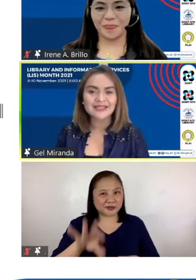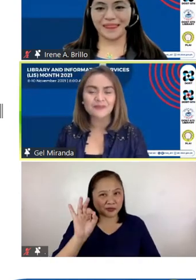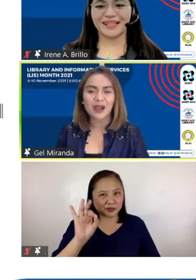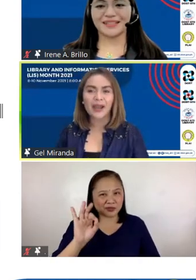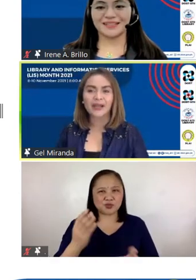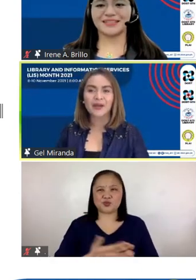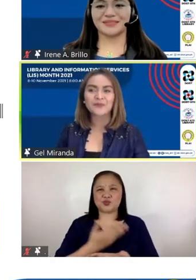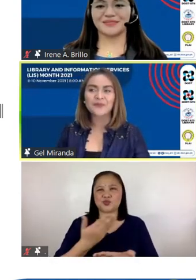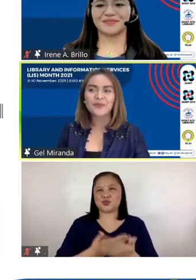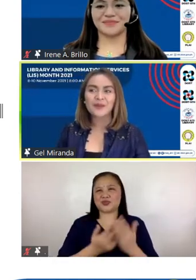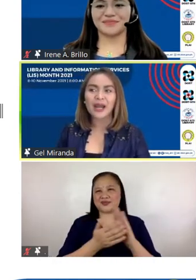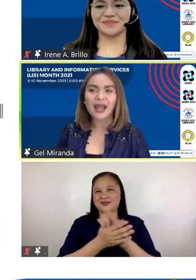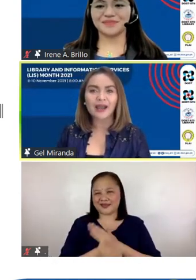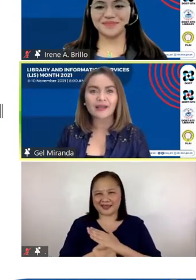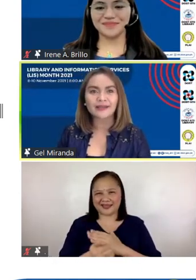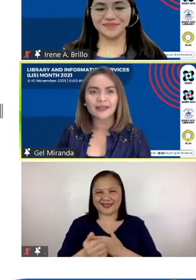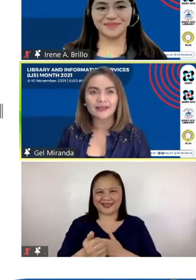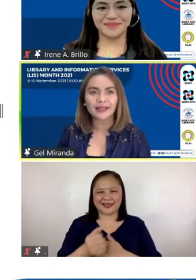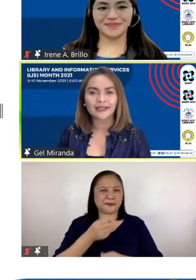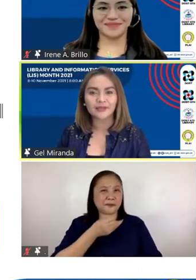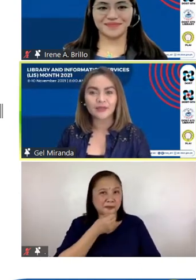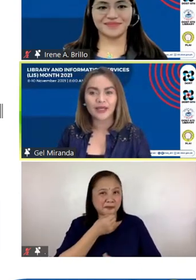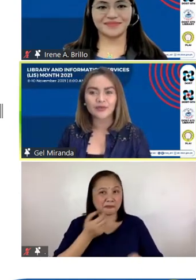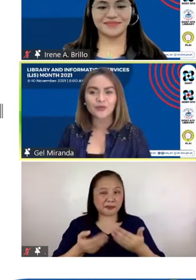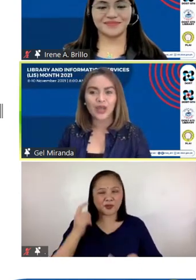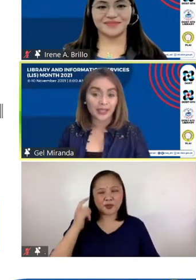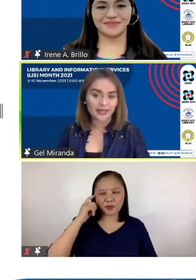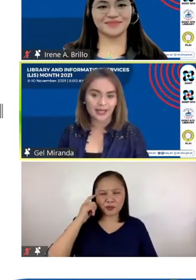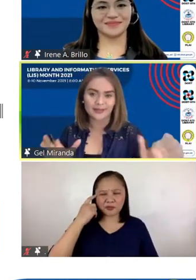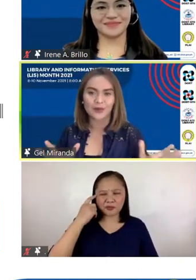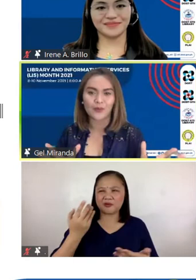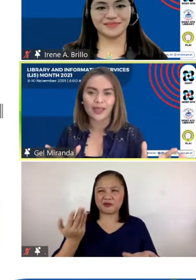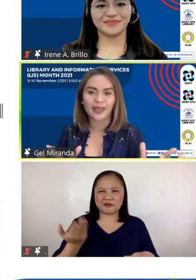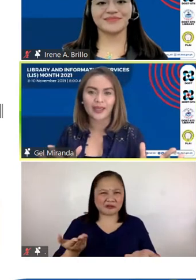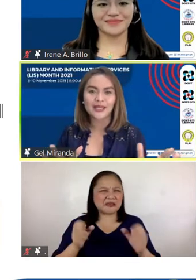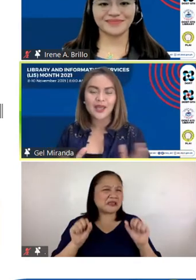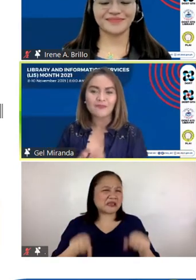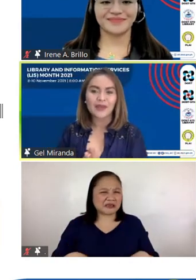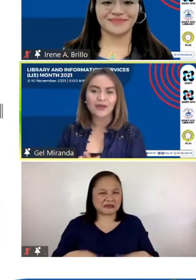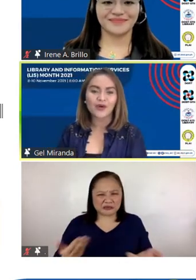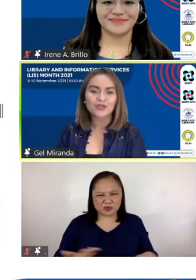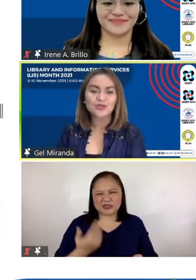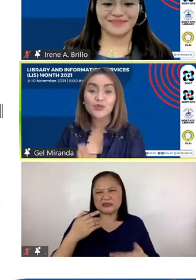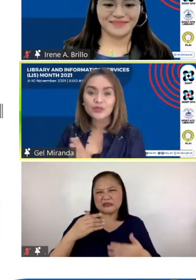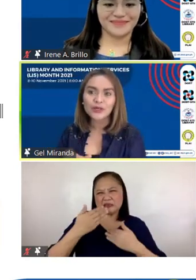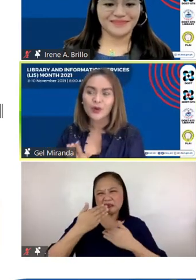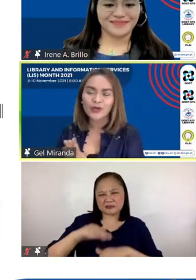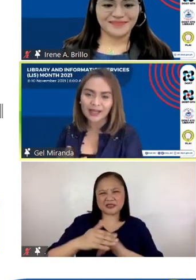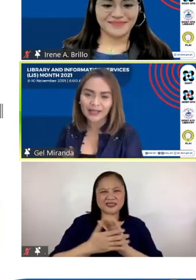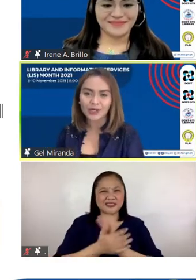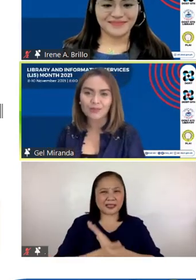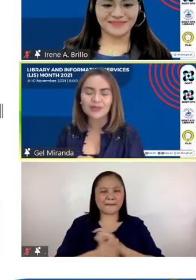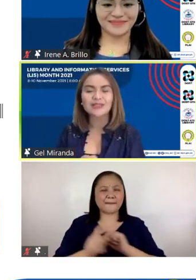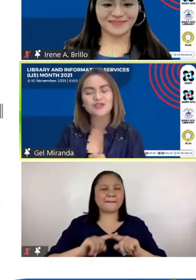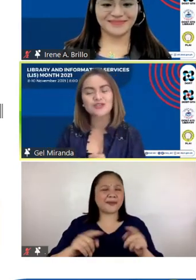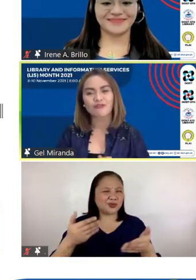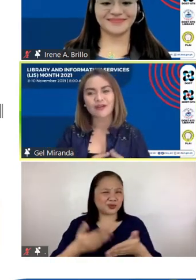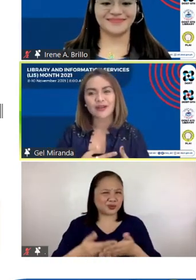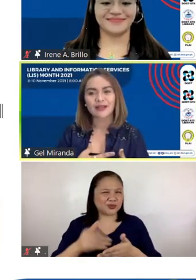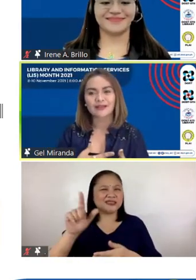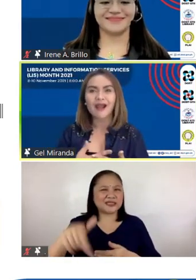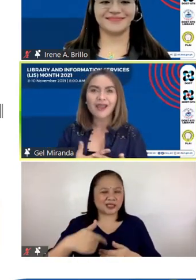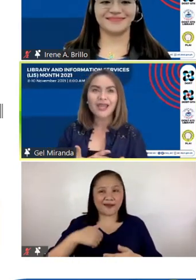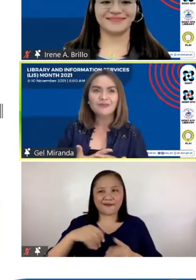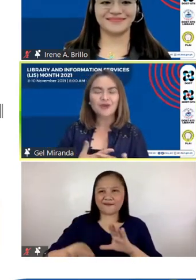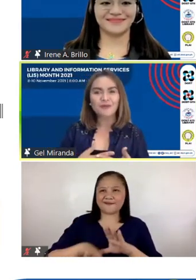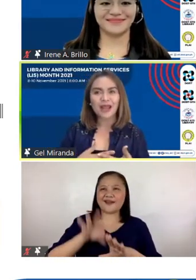talents, di ba? Parang baka akala natin, ito lang yung kaya nating gawin. Pero sooner or later, madi-discover pa